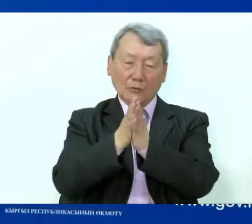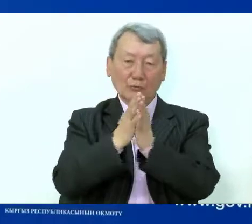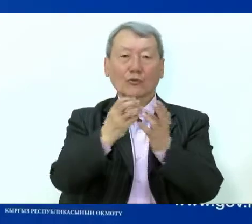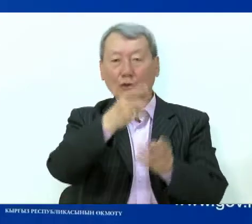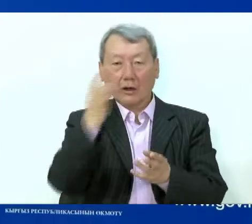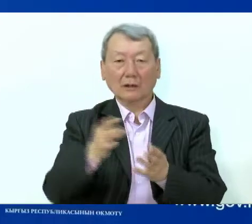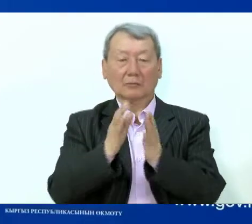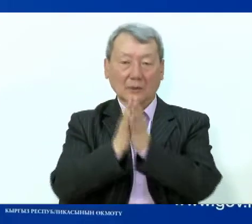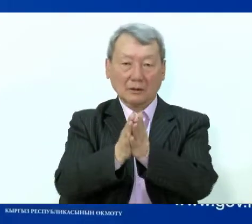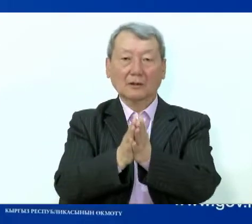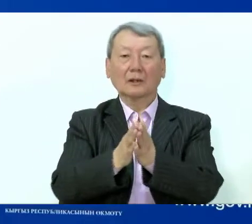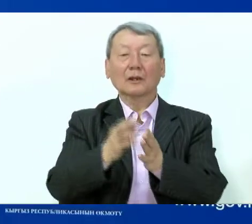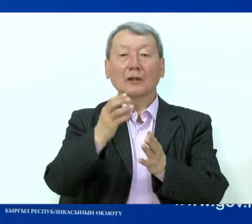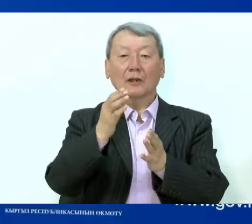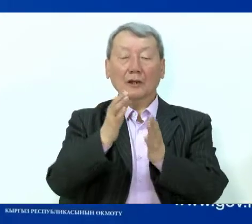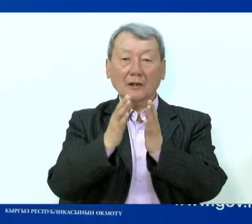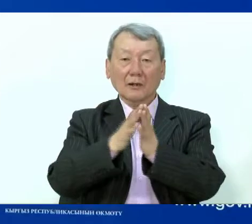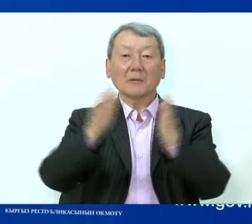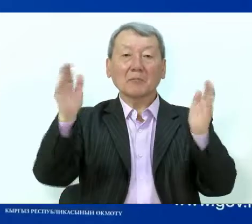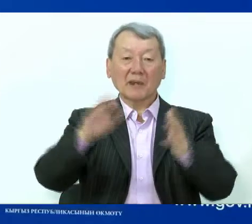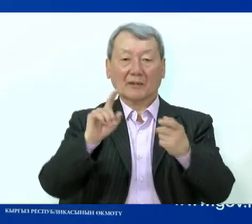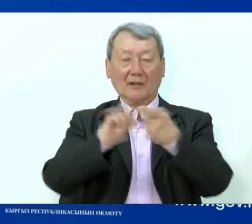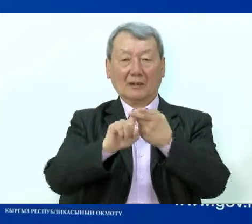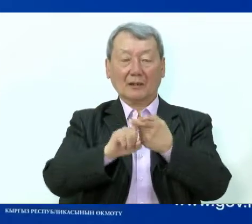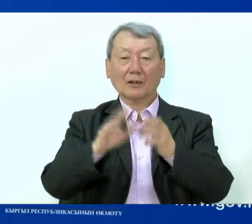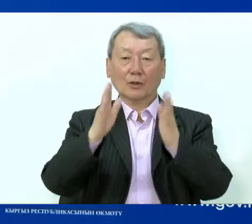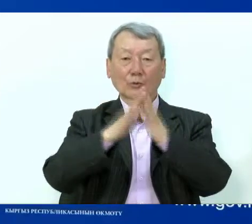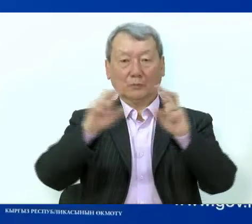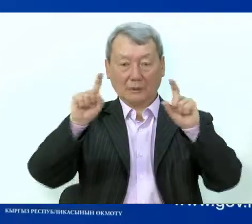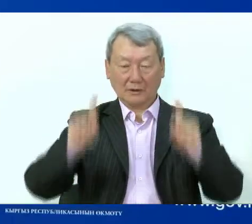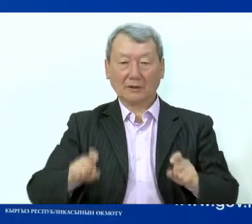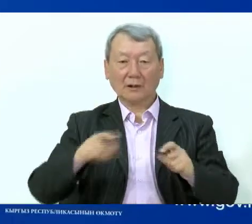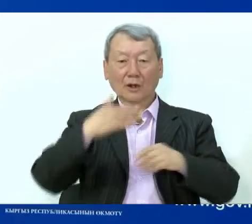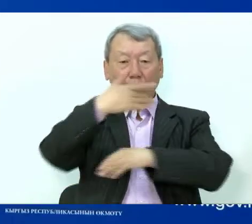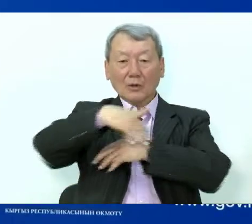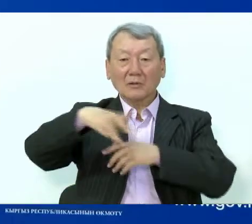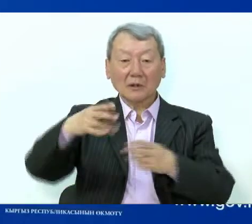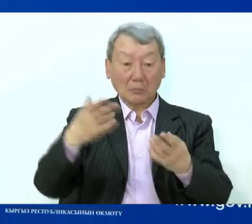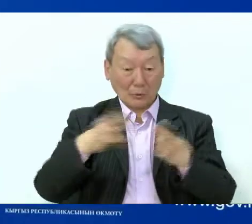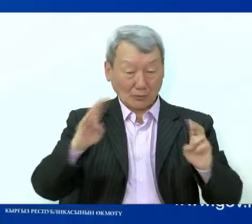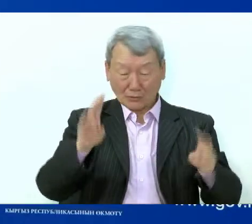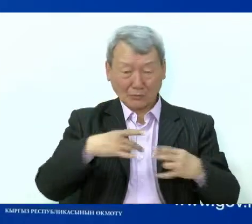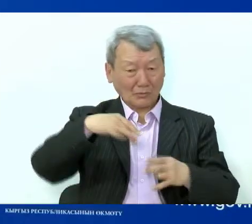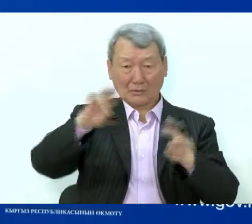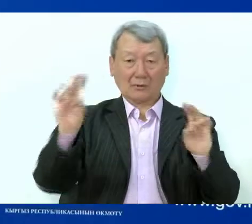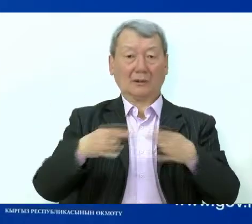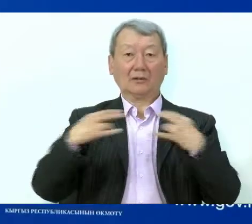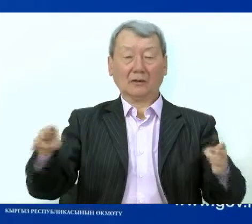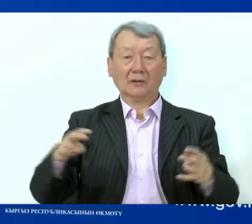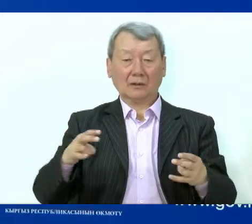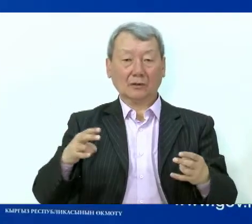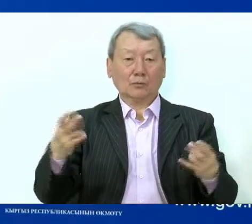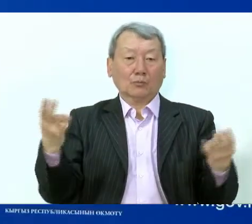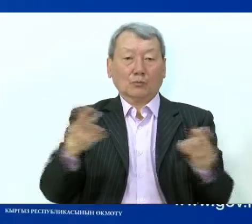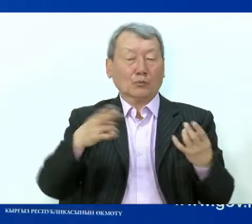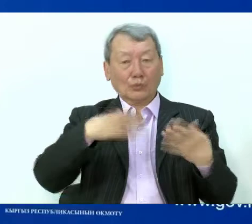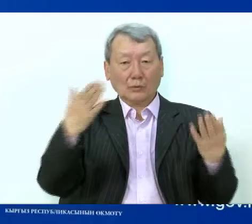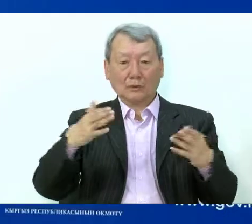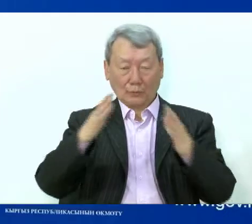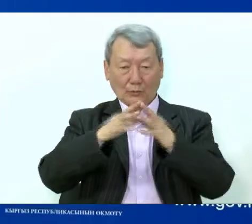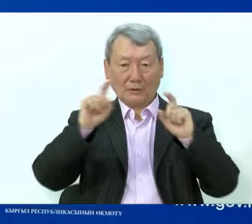призываю вас и прошу меньше контактов. Сидите дома, не выходите без особой, без острой